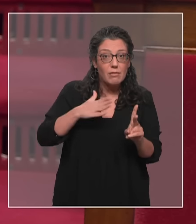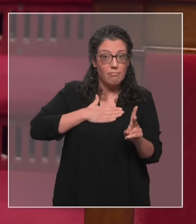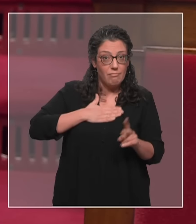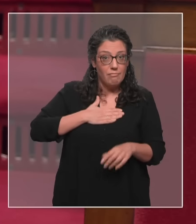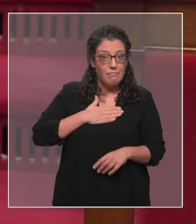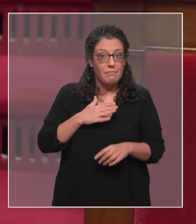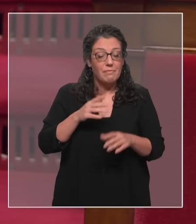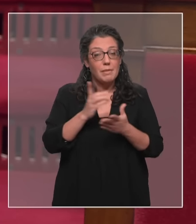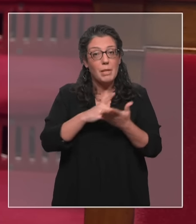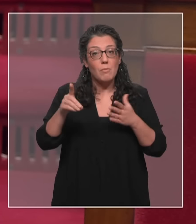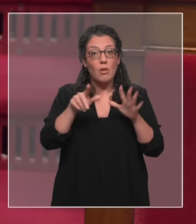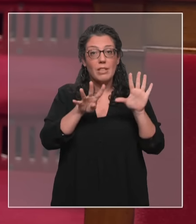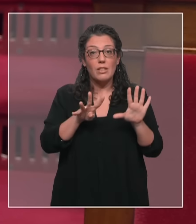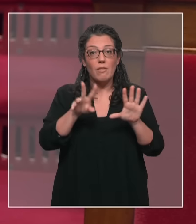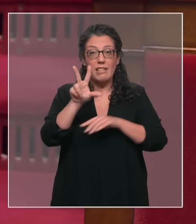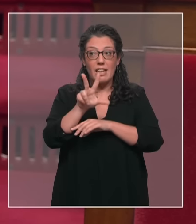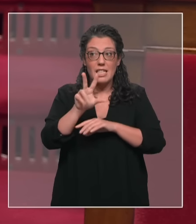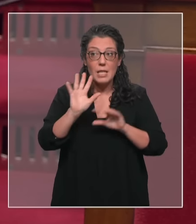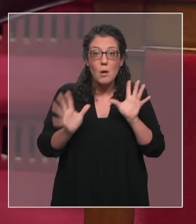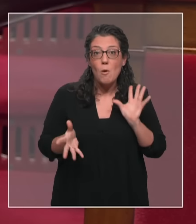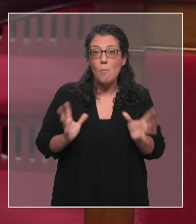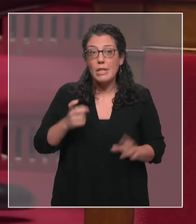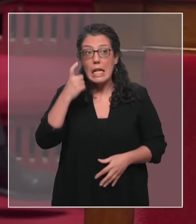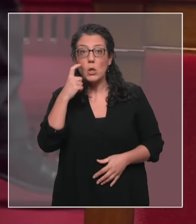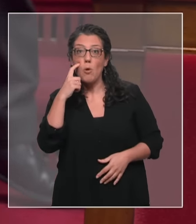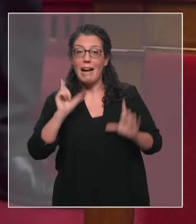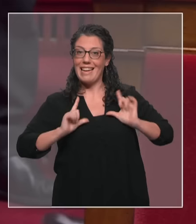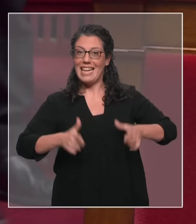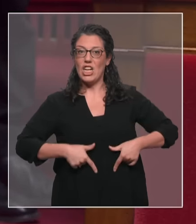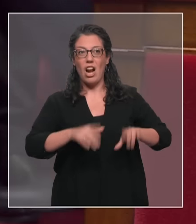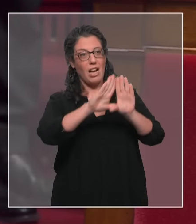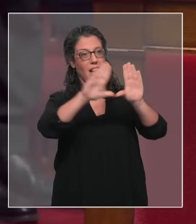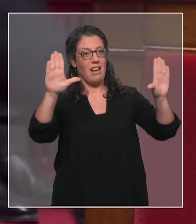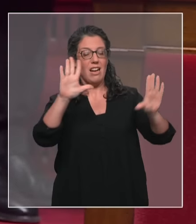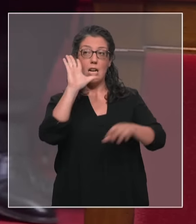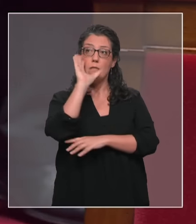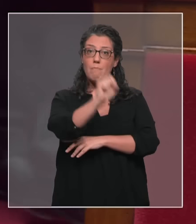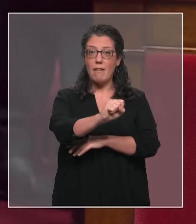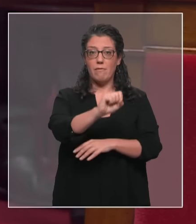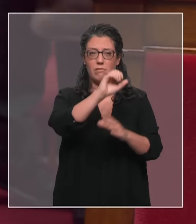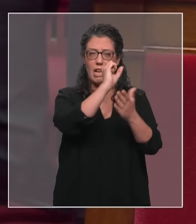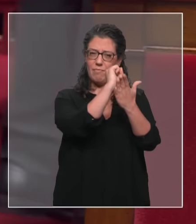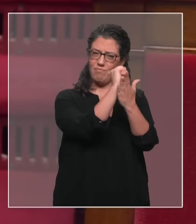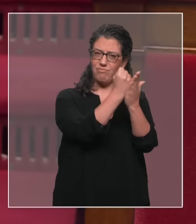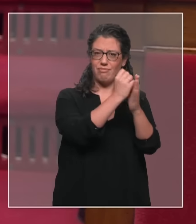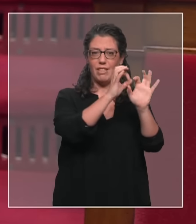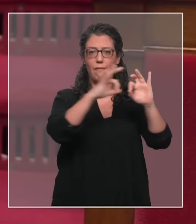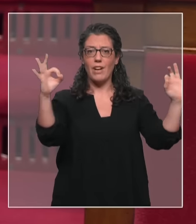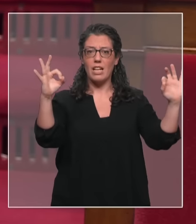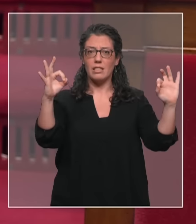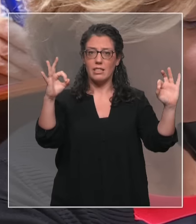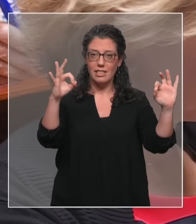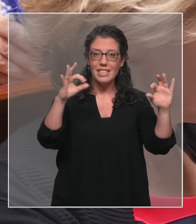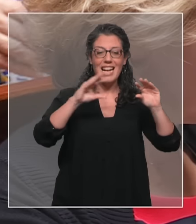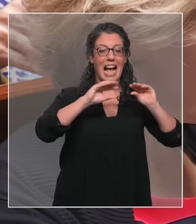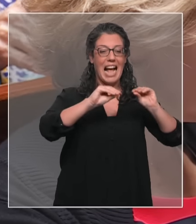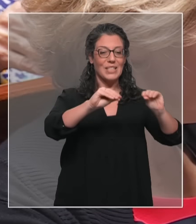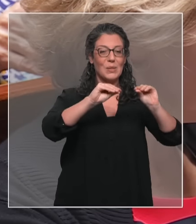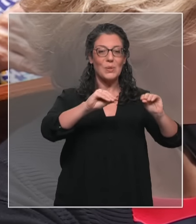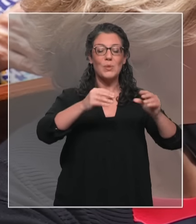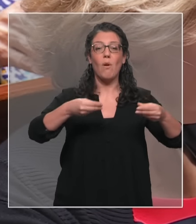pourrez observer sur le fronton d'une de ces écoles cette phrase, gravée dans la pierre, « De l'instruction naît